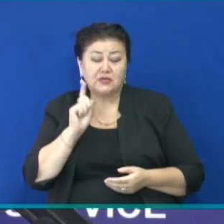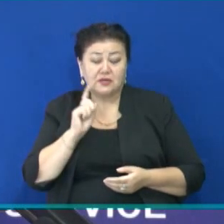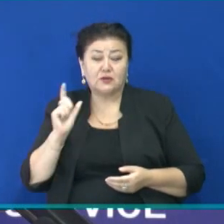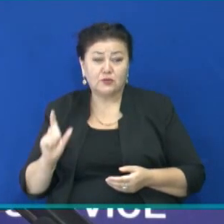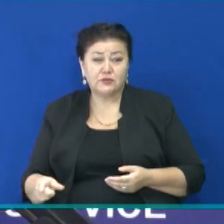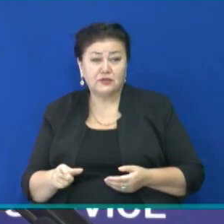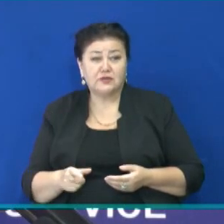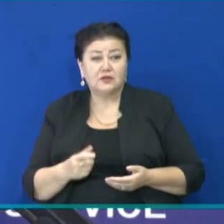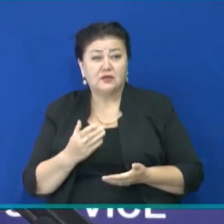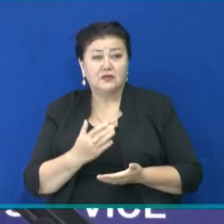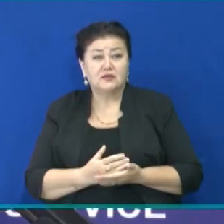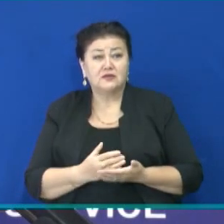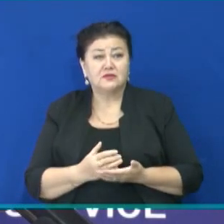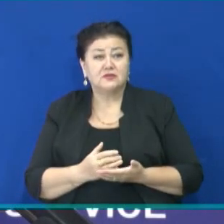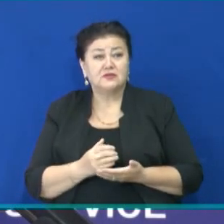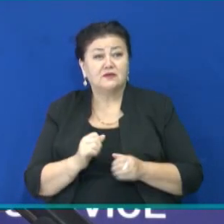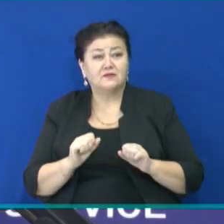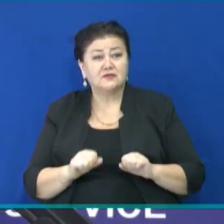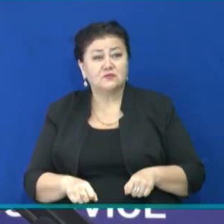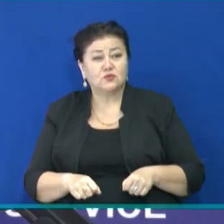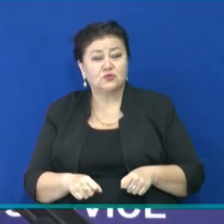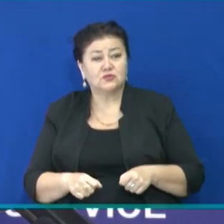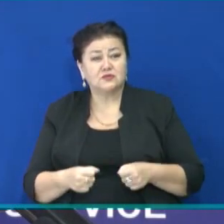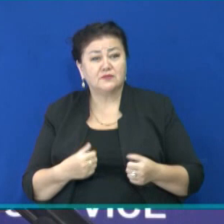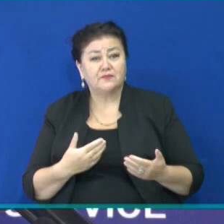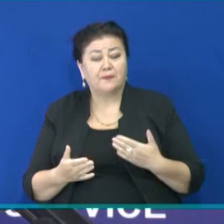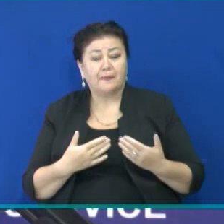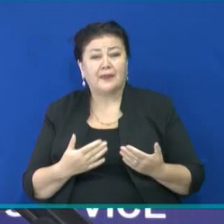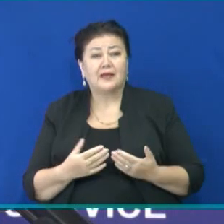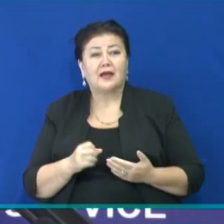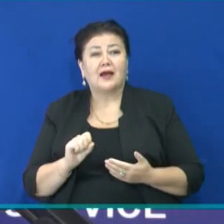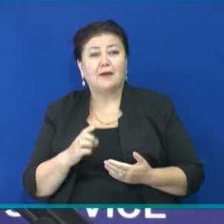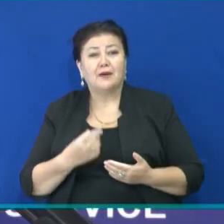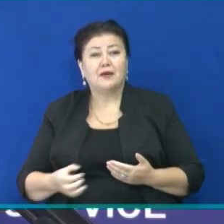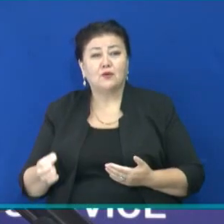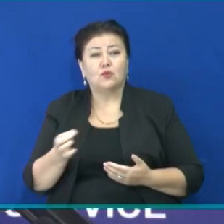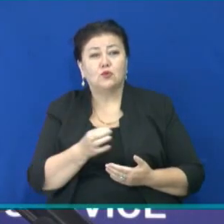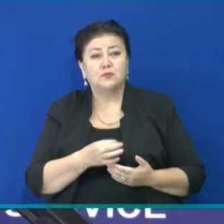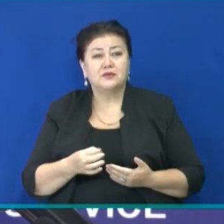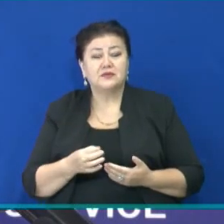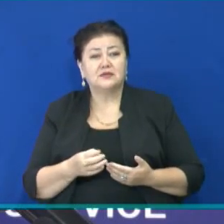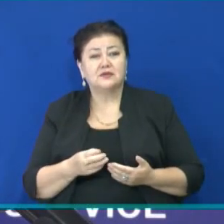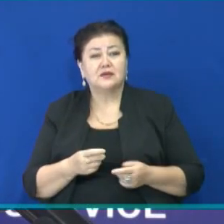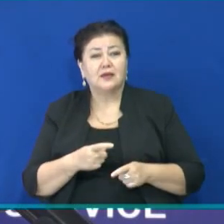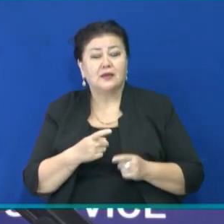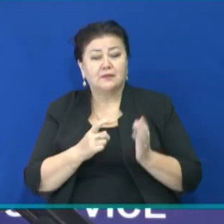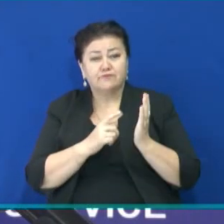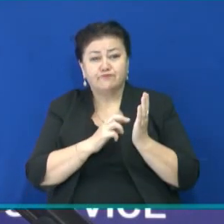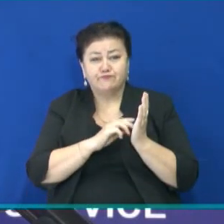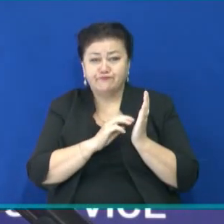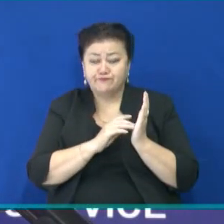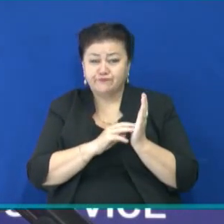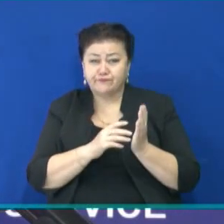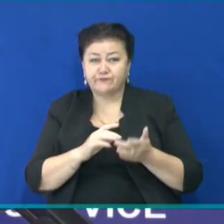шығыс жастары қоғамдық қоры іске асыруда. Арнайы Абай облысында Ницанатындағы жастарға арналған мобильдік қосымша сайт